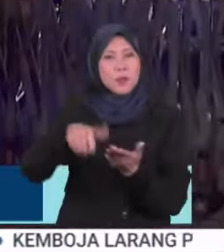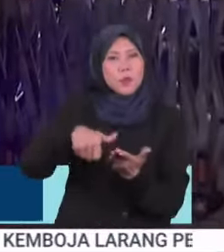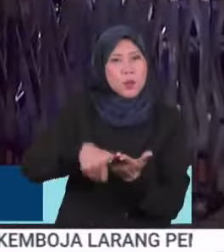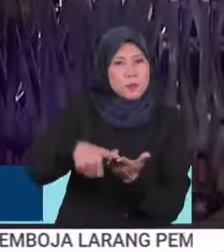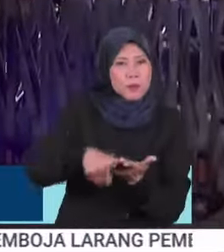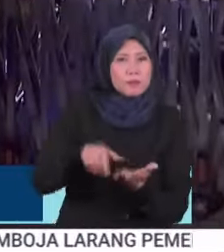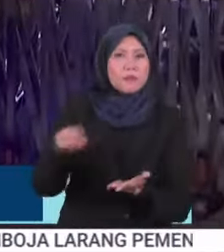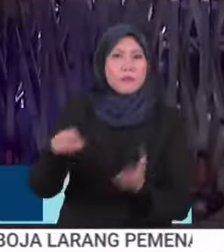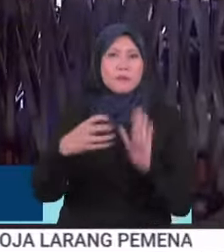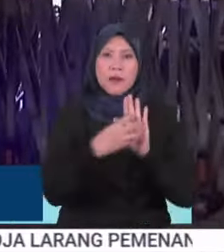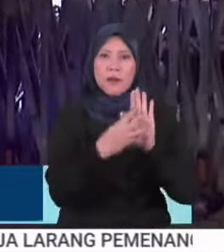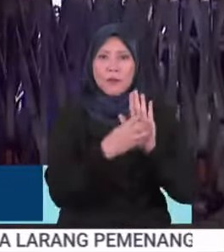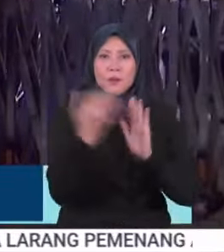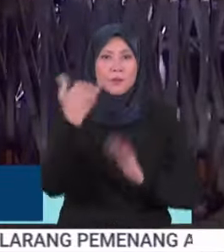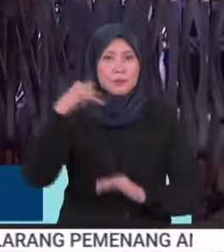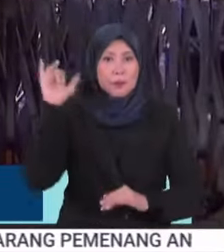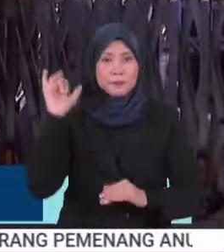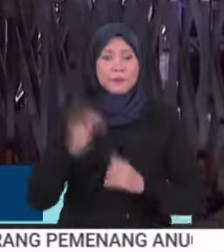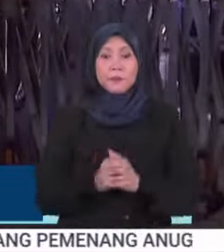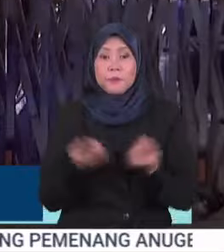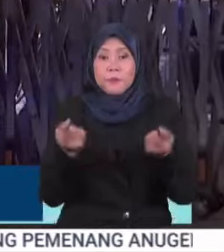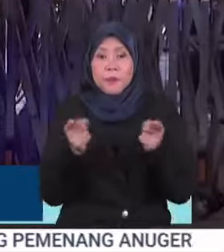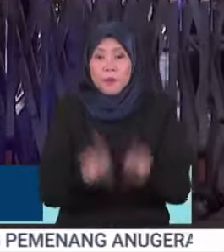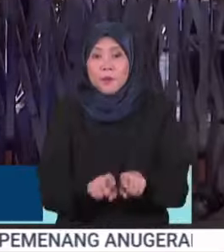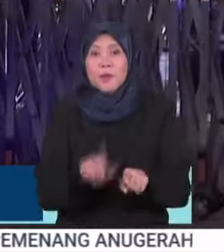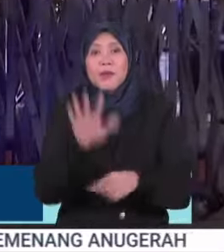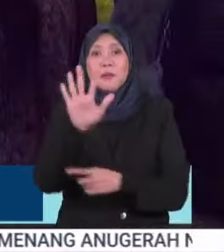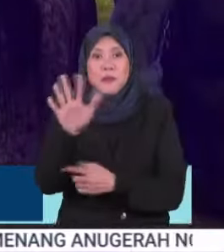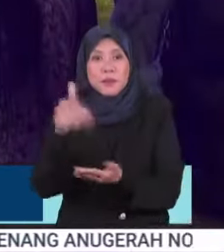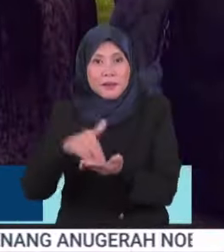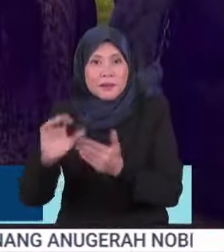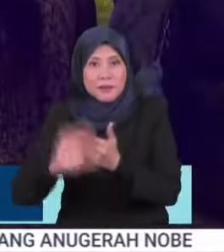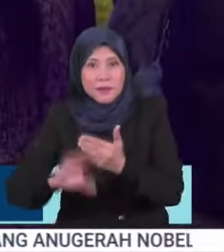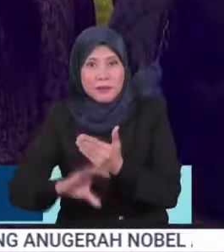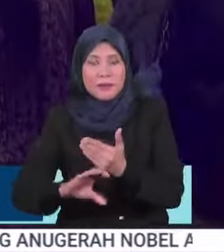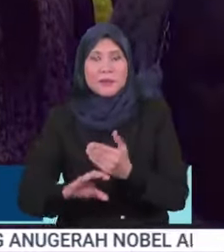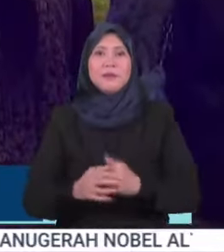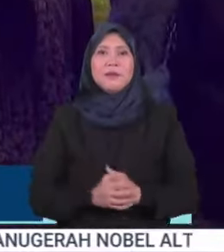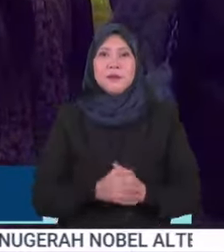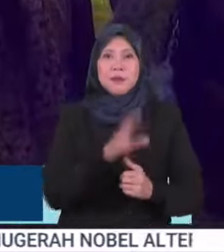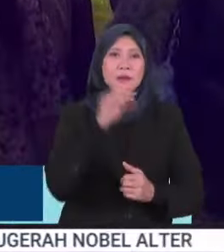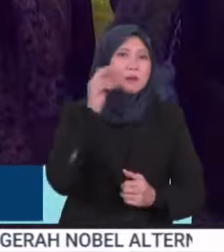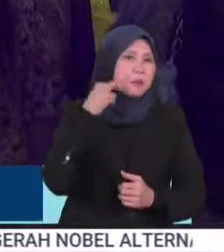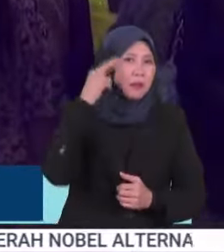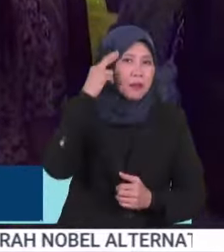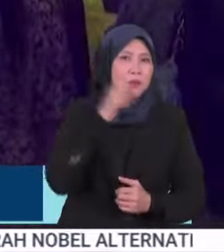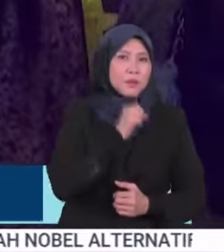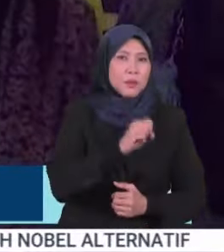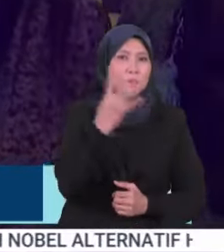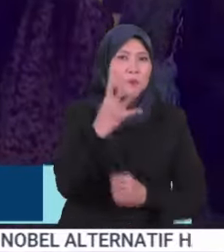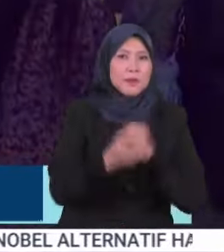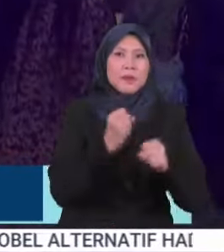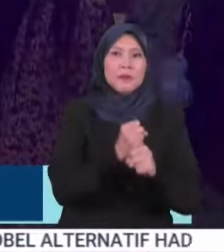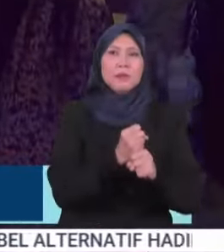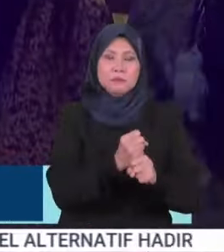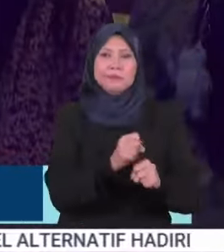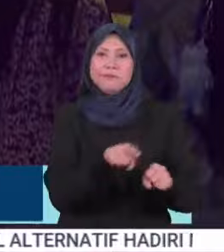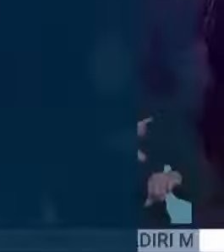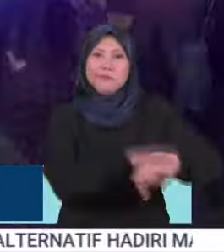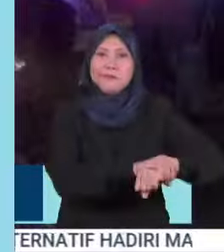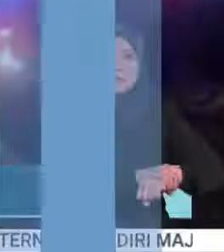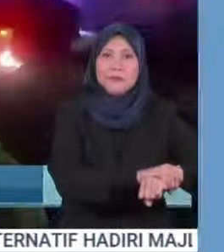Siam Paragon, Bangkok semalam. Kejadian turut menyebabkan lima lagi cedera. Seorang lelaki remaja 14 tahun ditahan sejurus